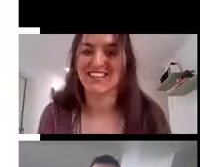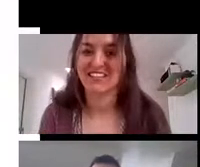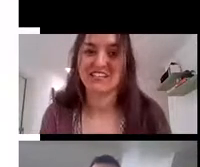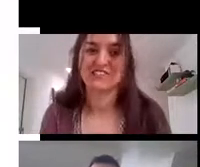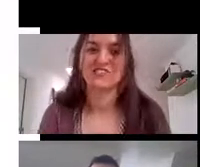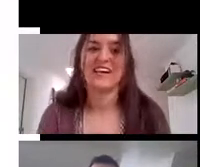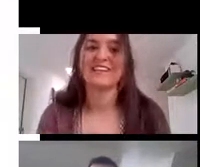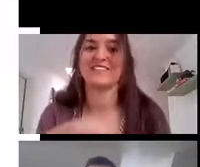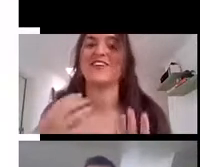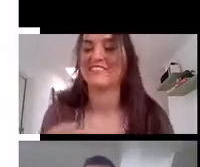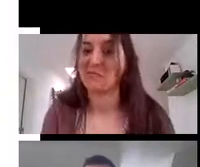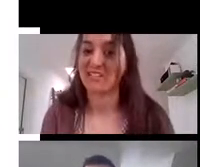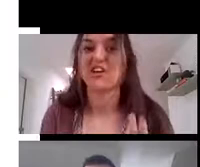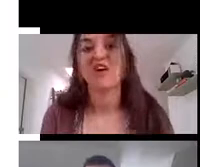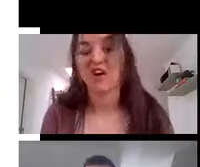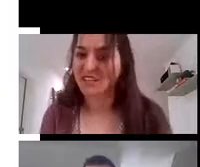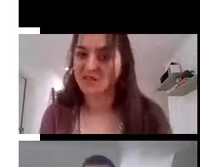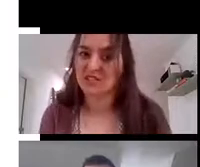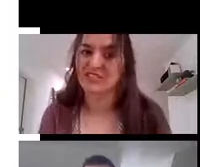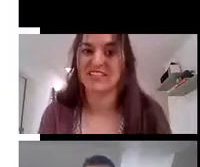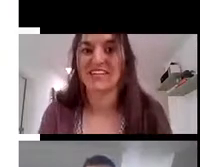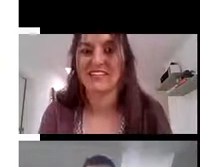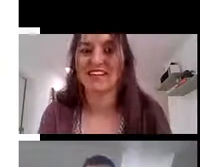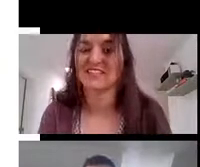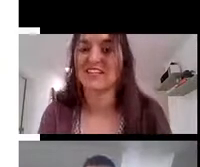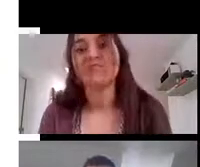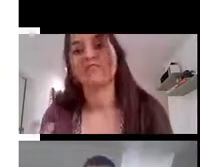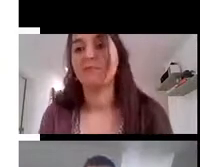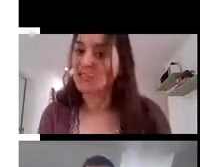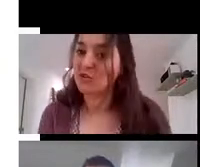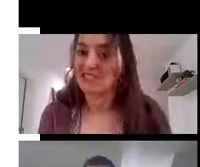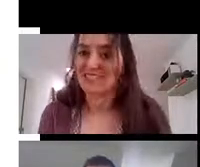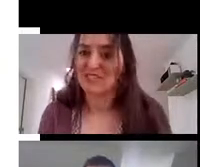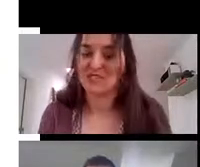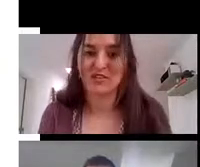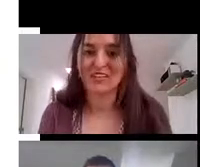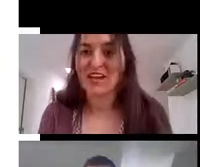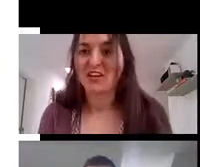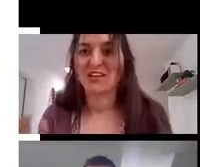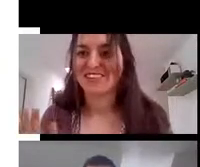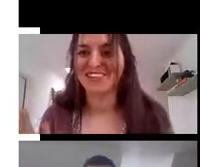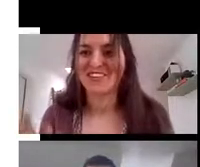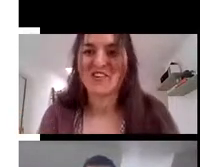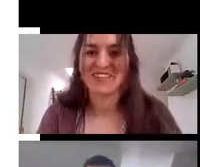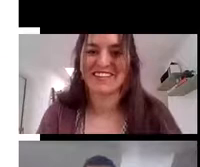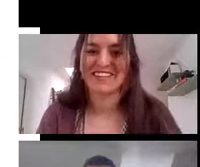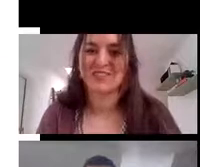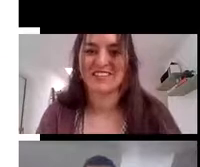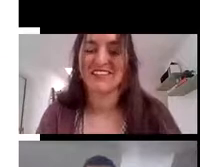daarnet zei, dat is dus echt nog altijd een beetje afhankelijk van die vaccinatiegraad, van die bedden op intensieve zorgen. Gelukkig